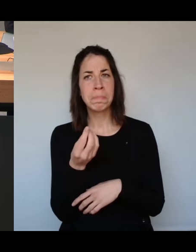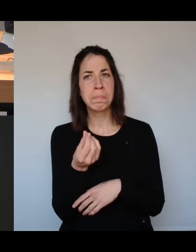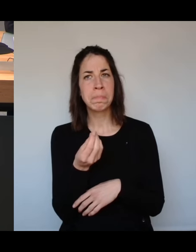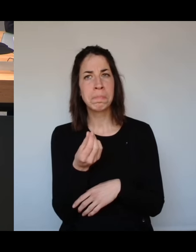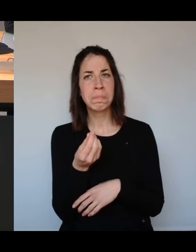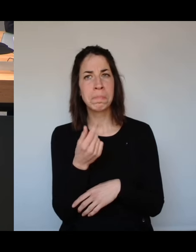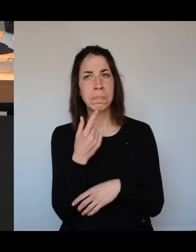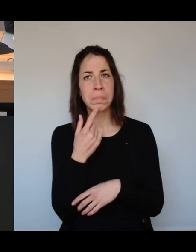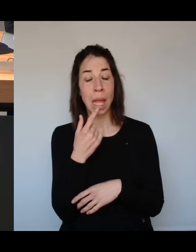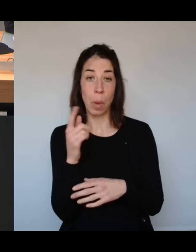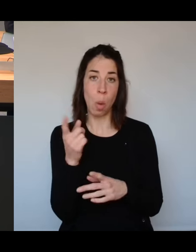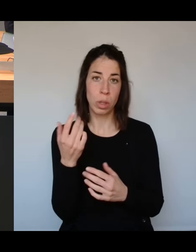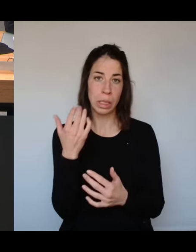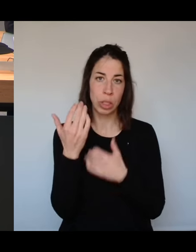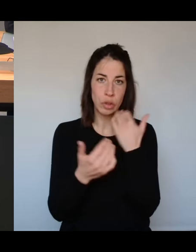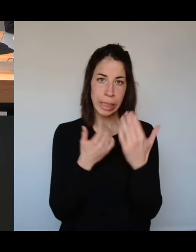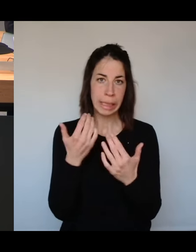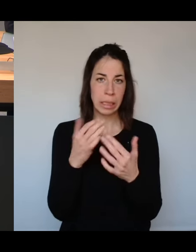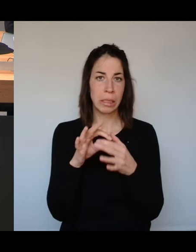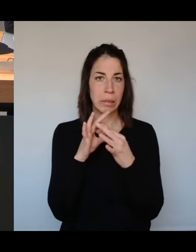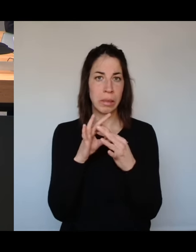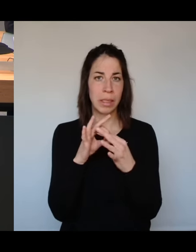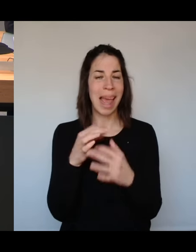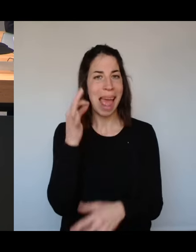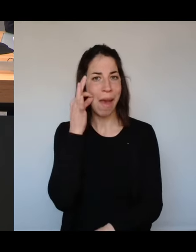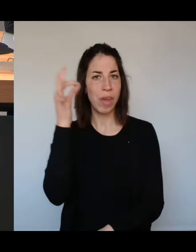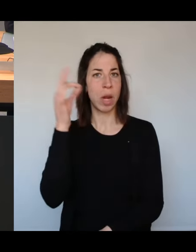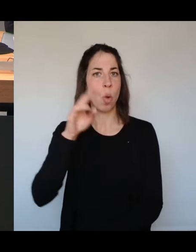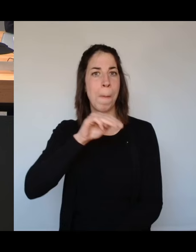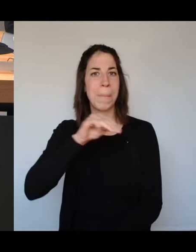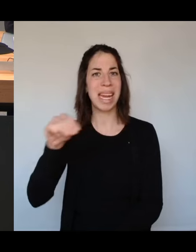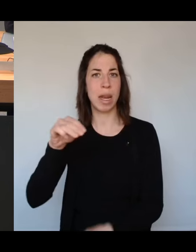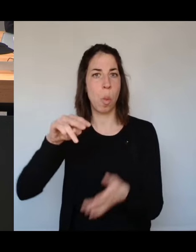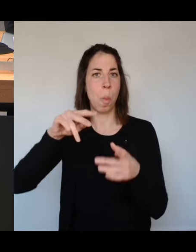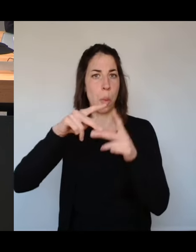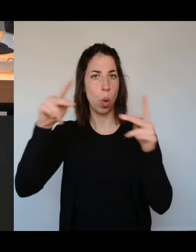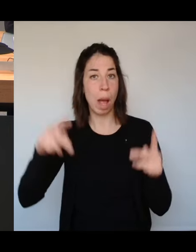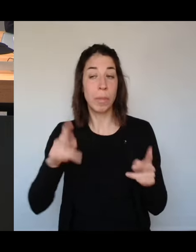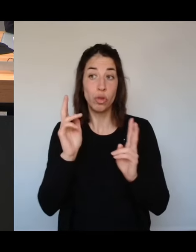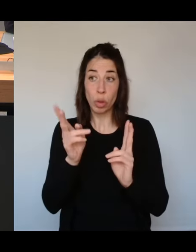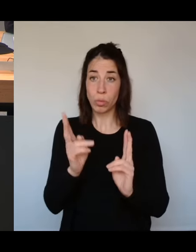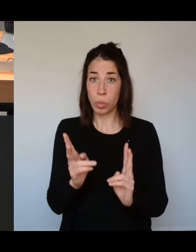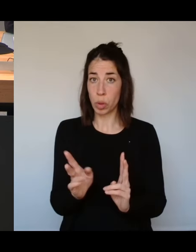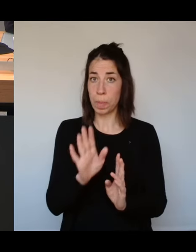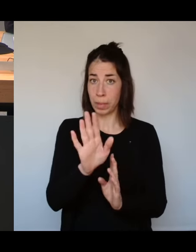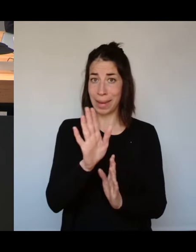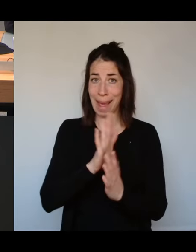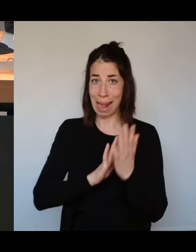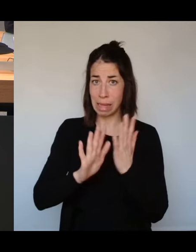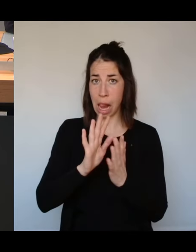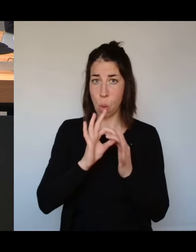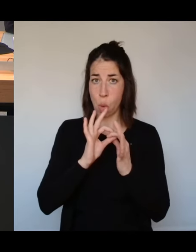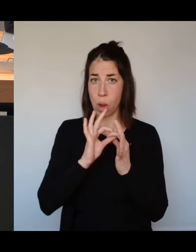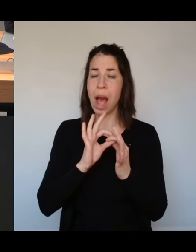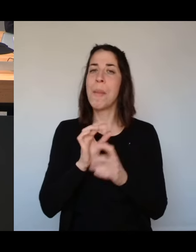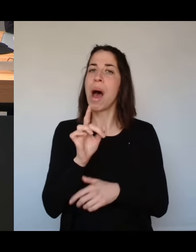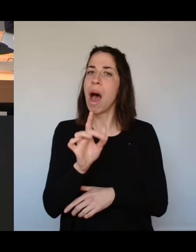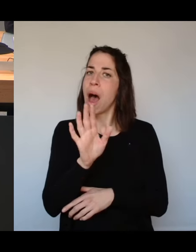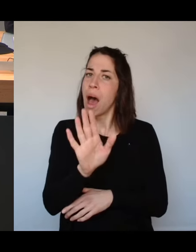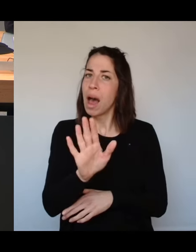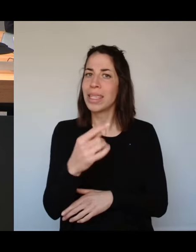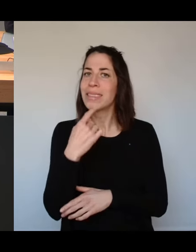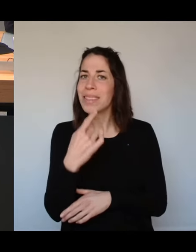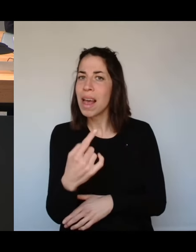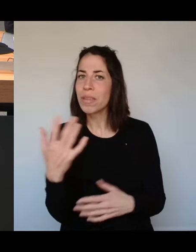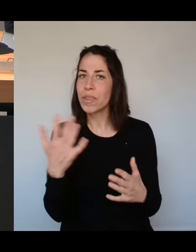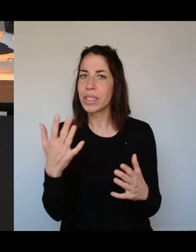der Methadon-Programme. Ist übrigens auch alles richtig. Aber Sie sprechen dann eben nur von der Drogenpolitik und nicht